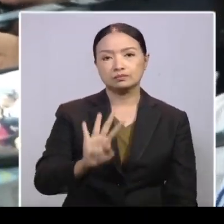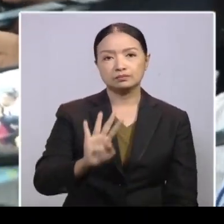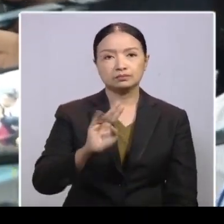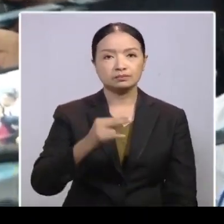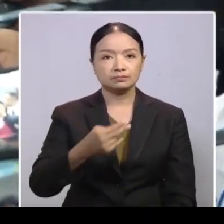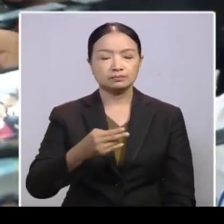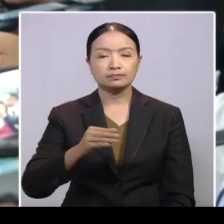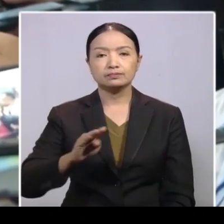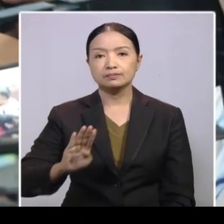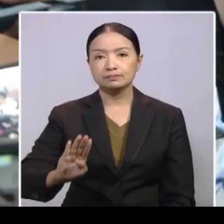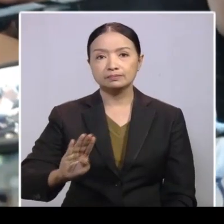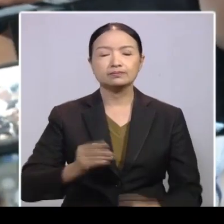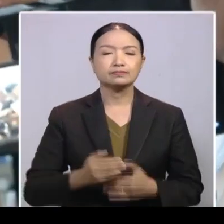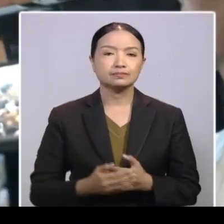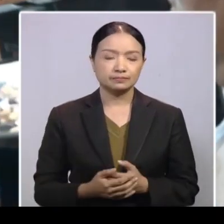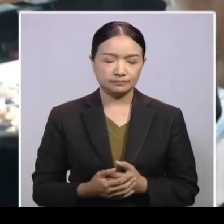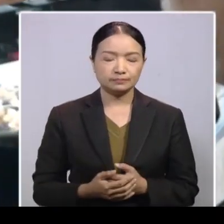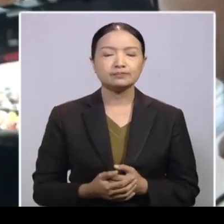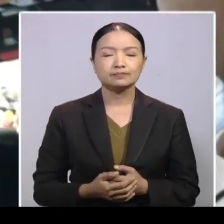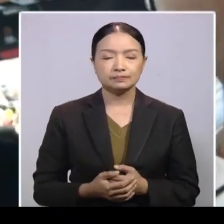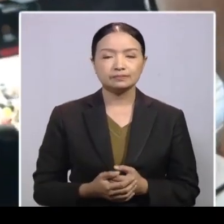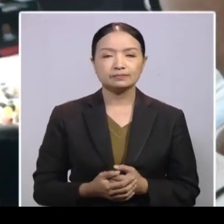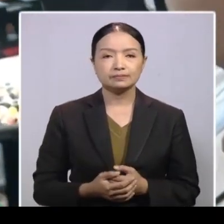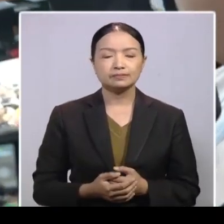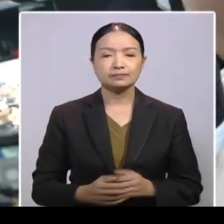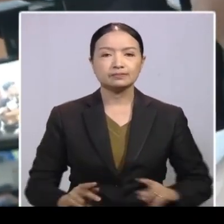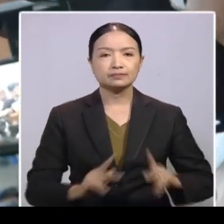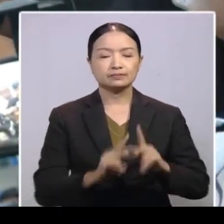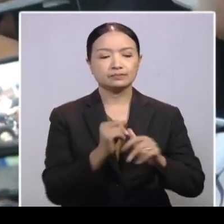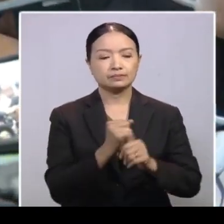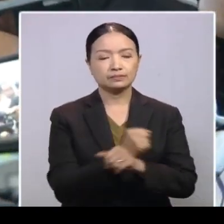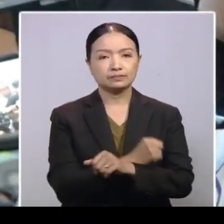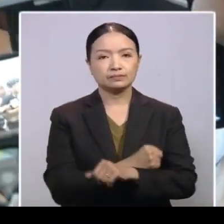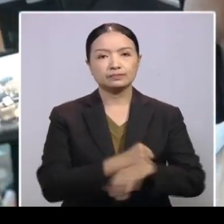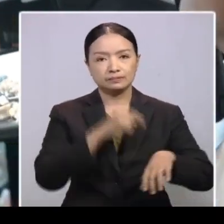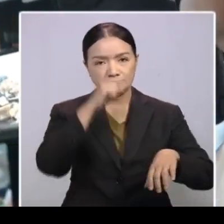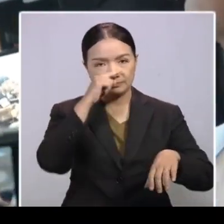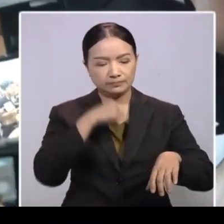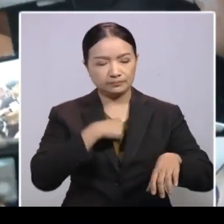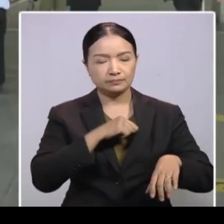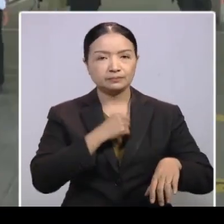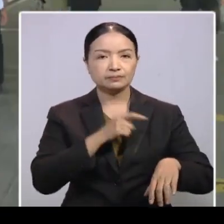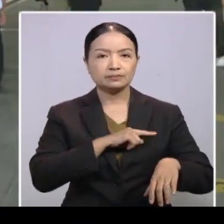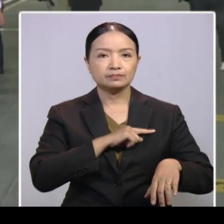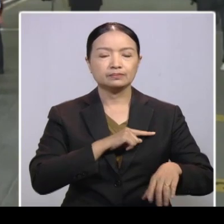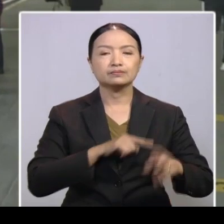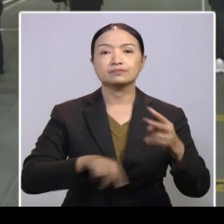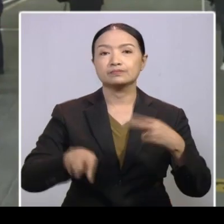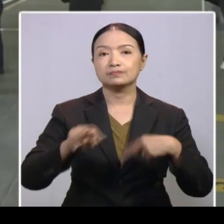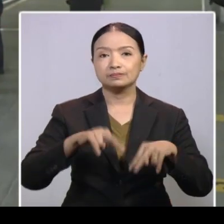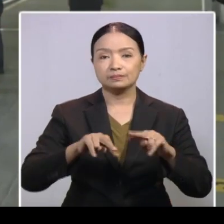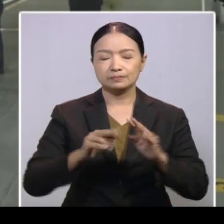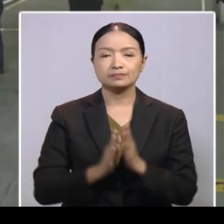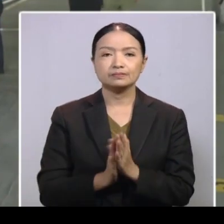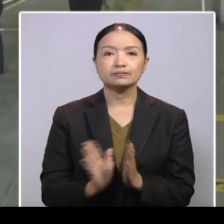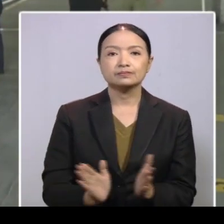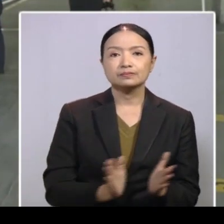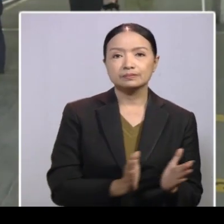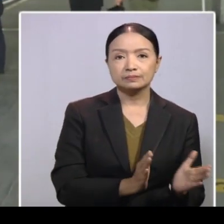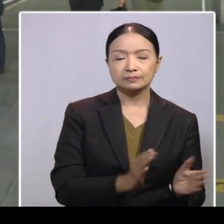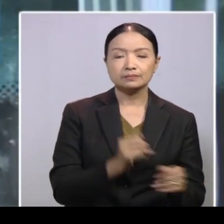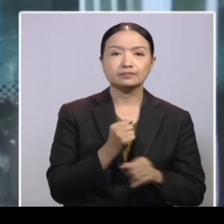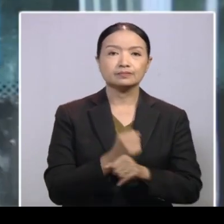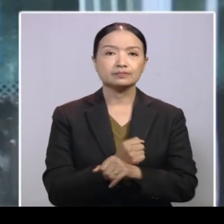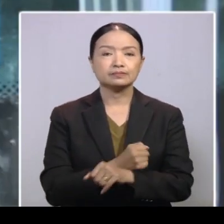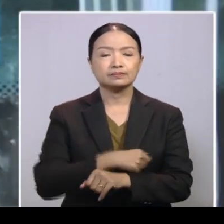ครับตรงนี้เราก็จะดูแลในส่วนของกระทรวงแรงงาน ครับและทันทีที่แรงงานไทย